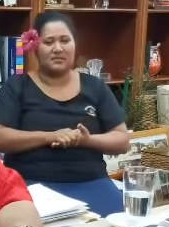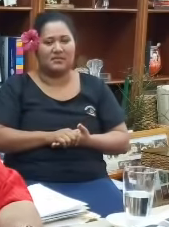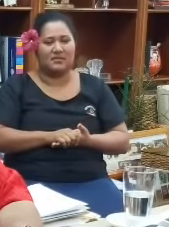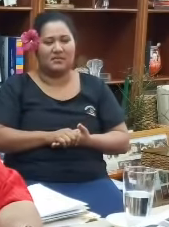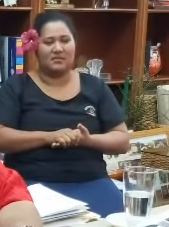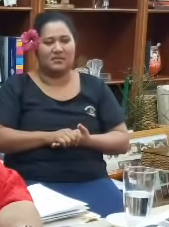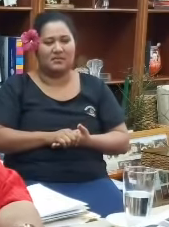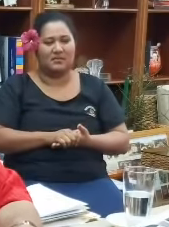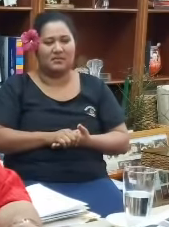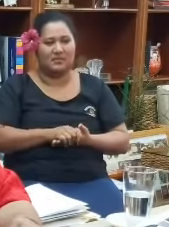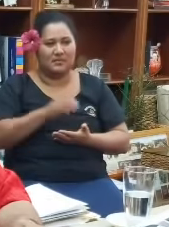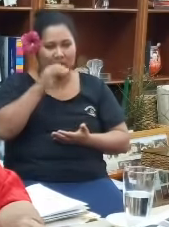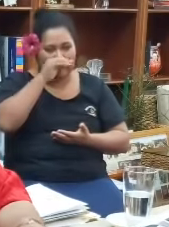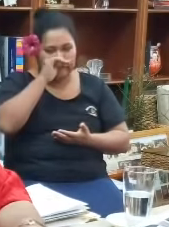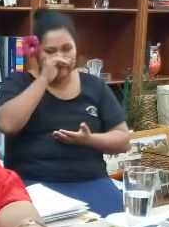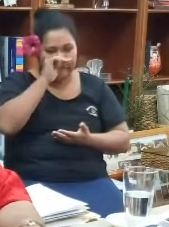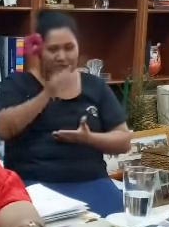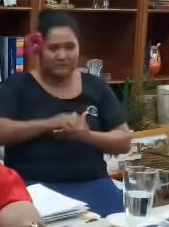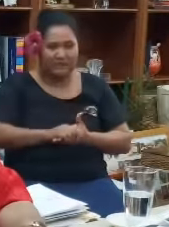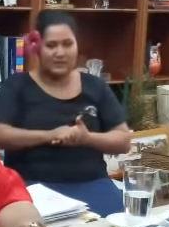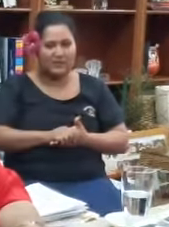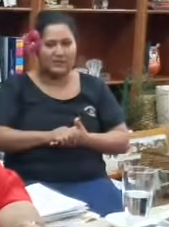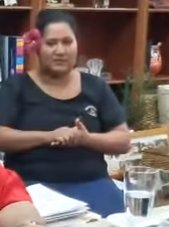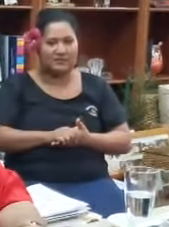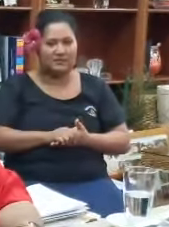Ah. O ka unha